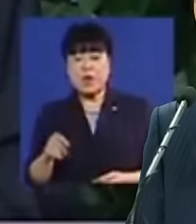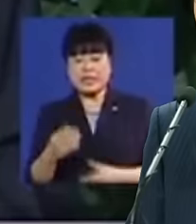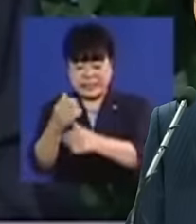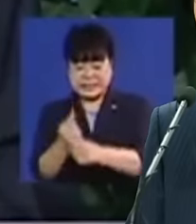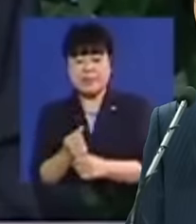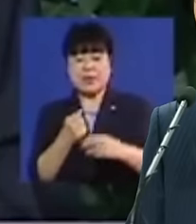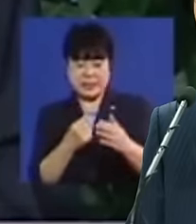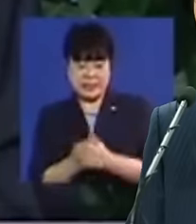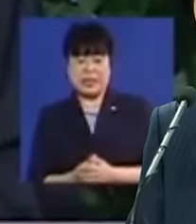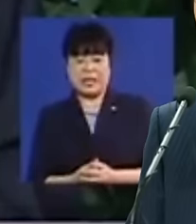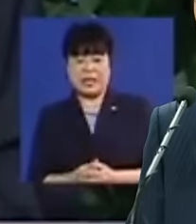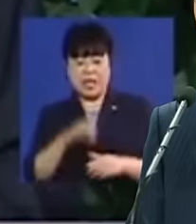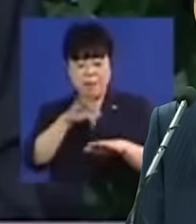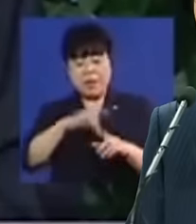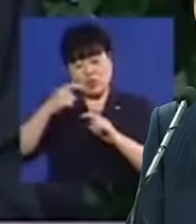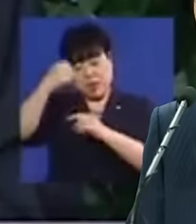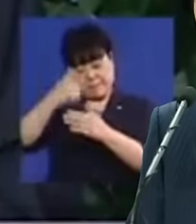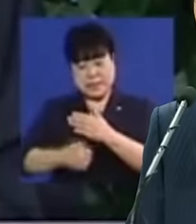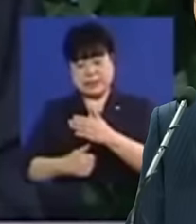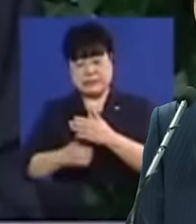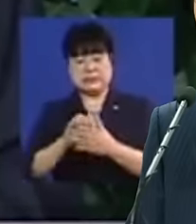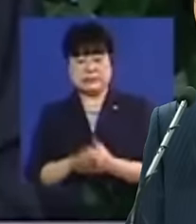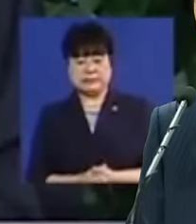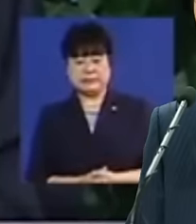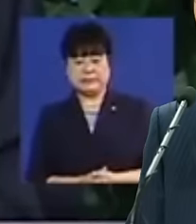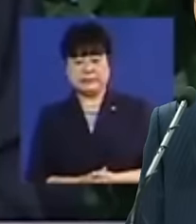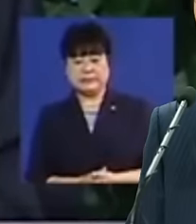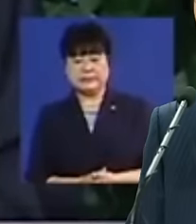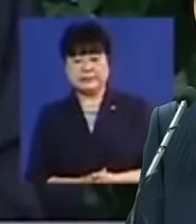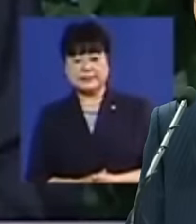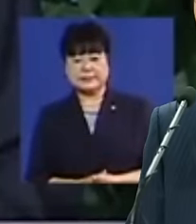걸렸습니다. 루시퍼가 아담과 하와에 가서 말했습니다.